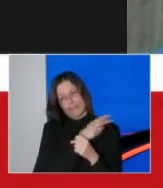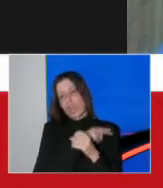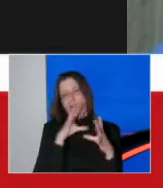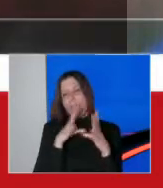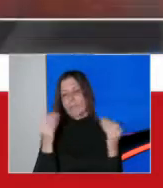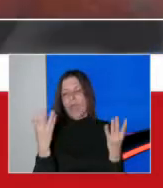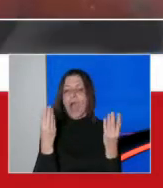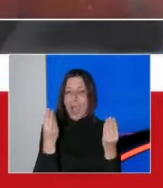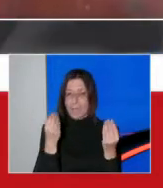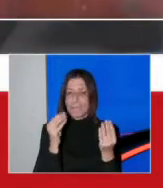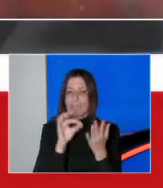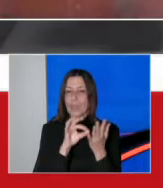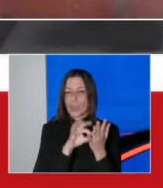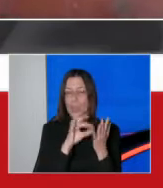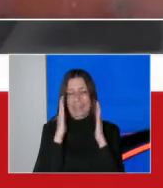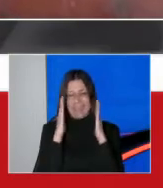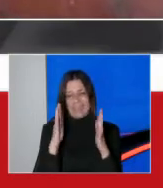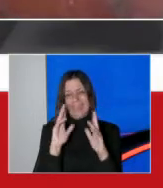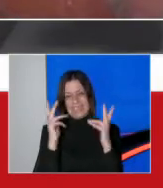מאוד נקודות בציבור.